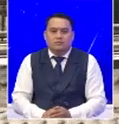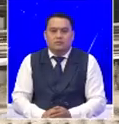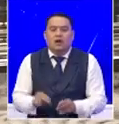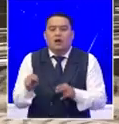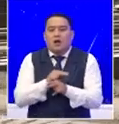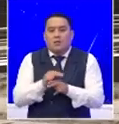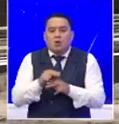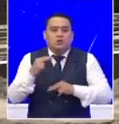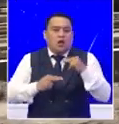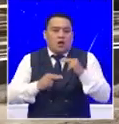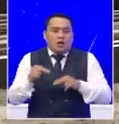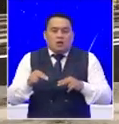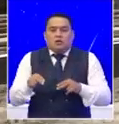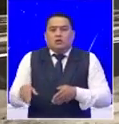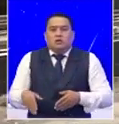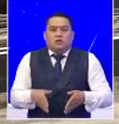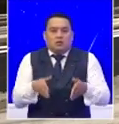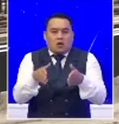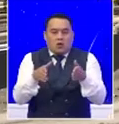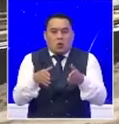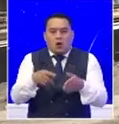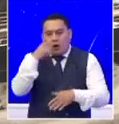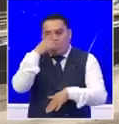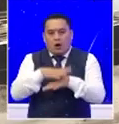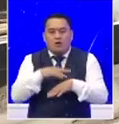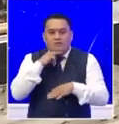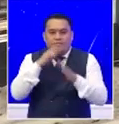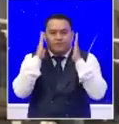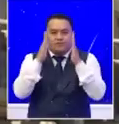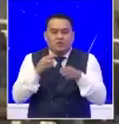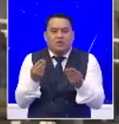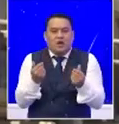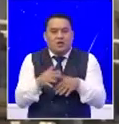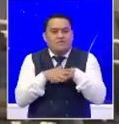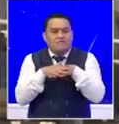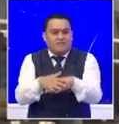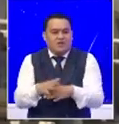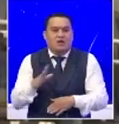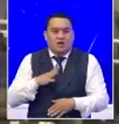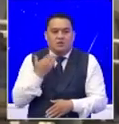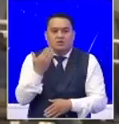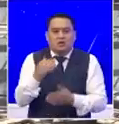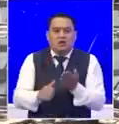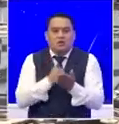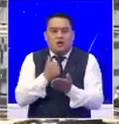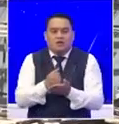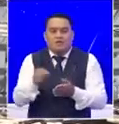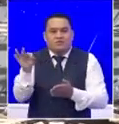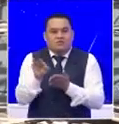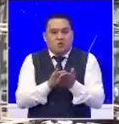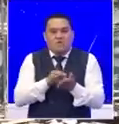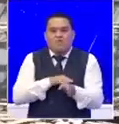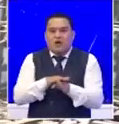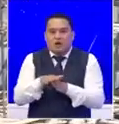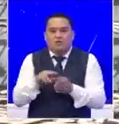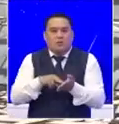Ремонт и строительство дорог на особом контроле акима области. Деньги на этот год выделены, и немалые. Теперь дело за главным. В срок и качественно